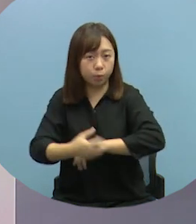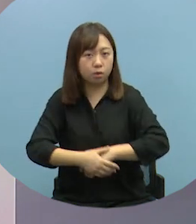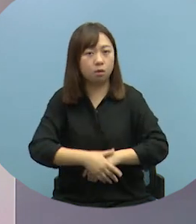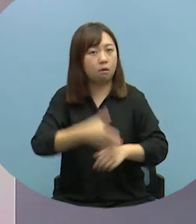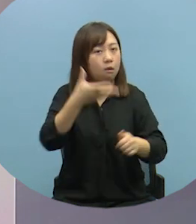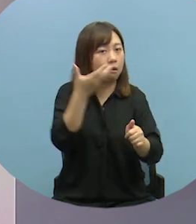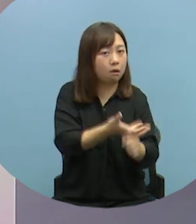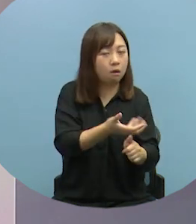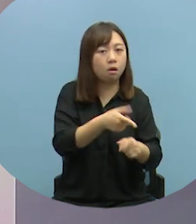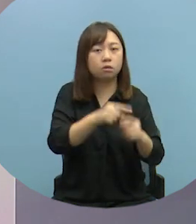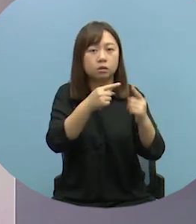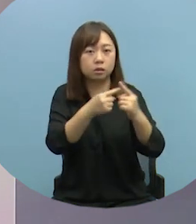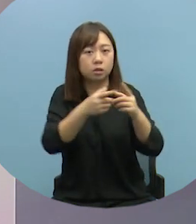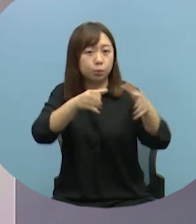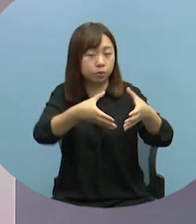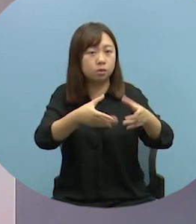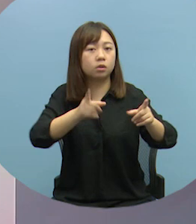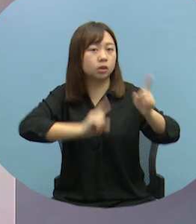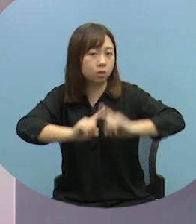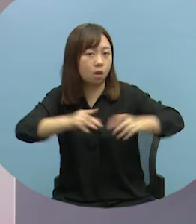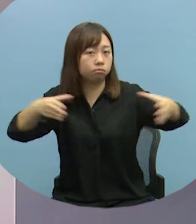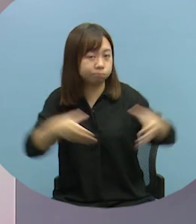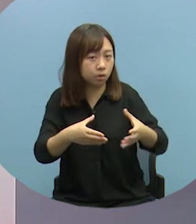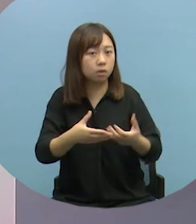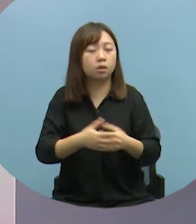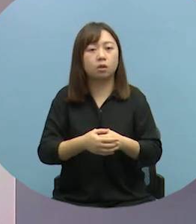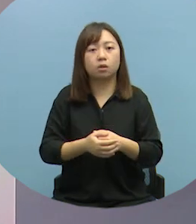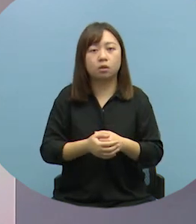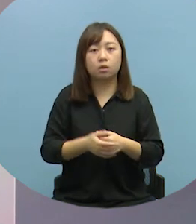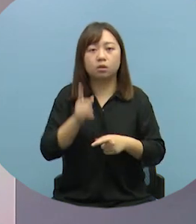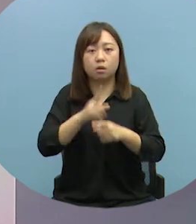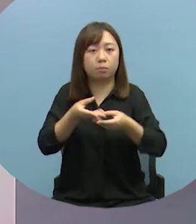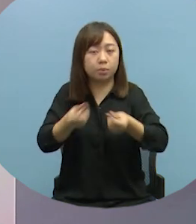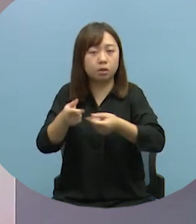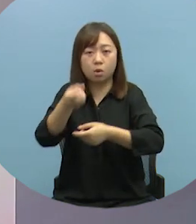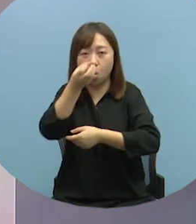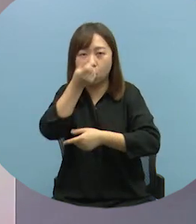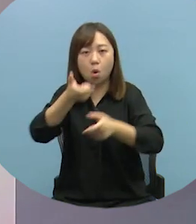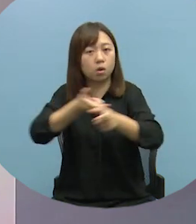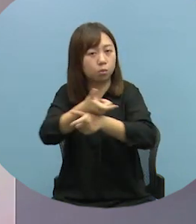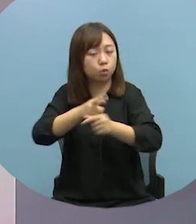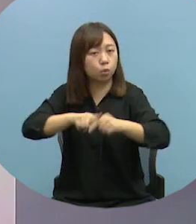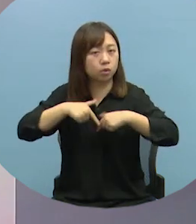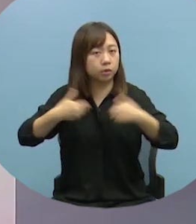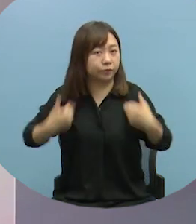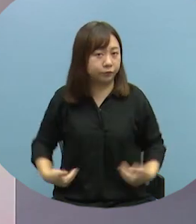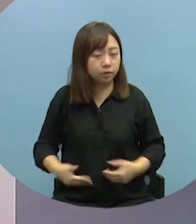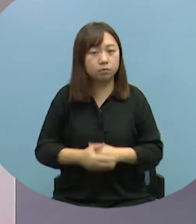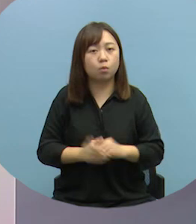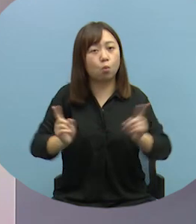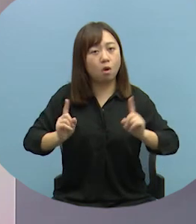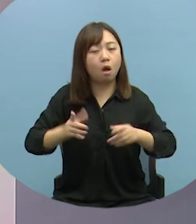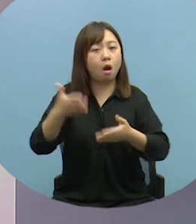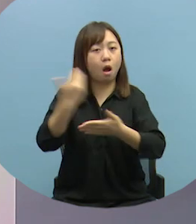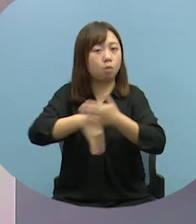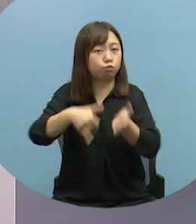制言論、集會等自由，破壞法治，摧毀香港作為國際金融中心的地位，或者弱